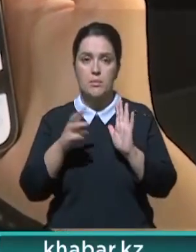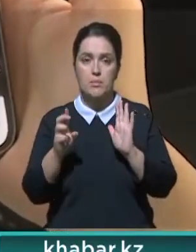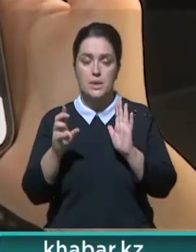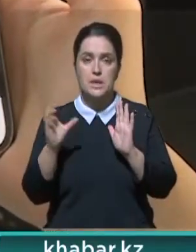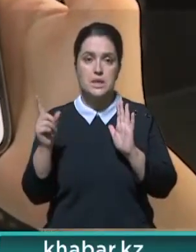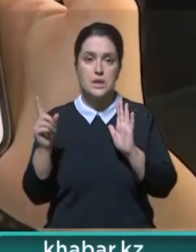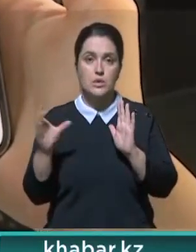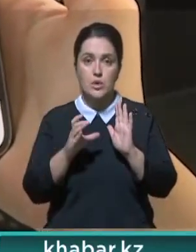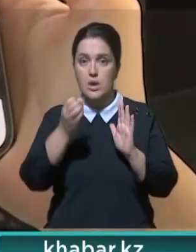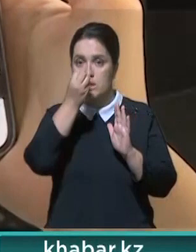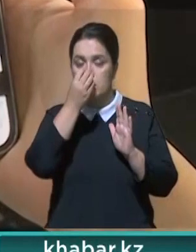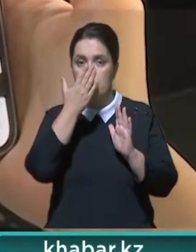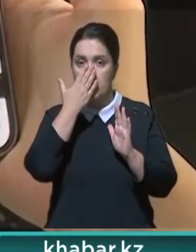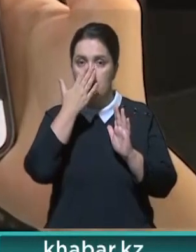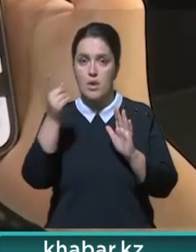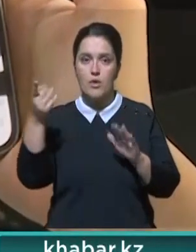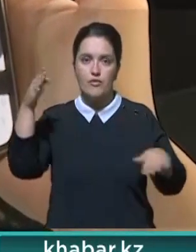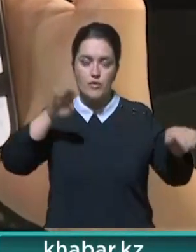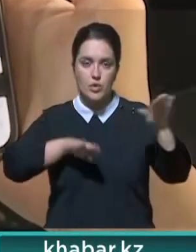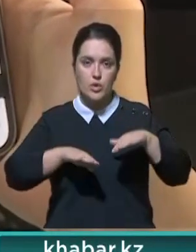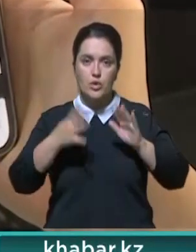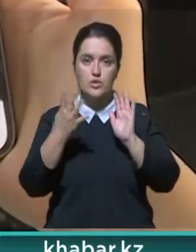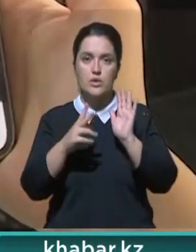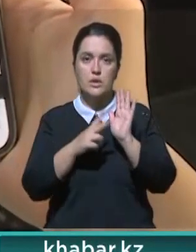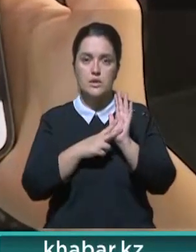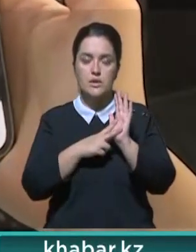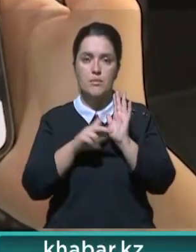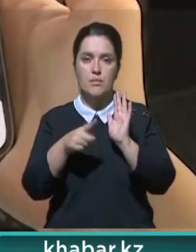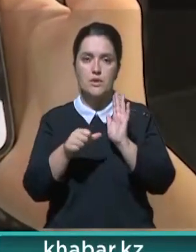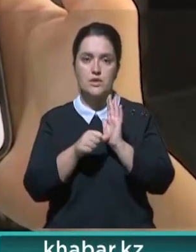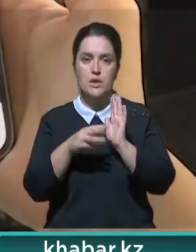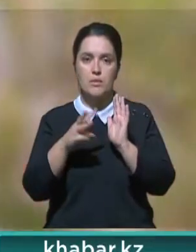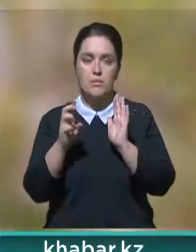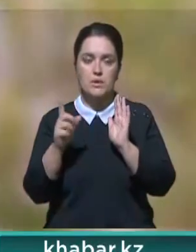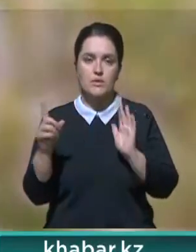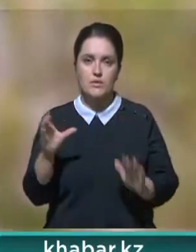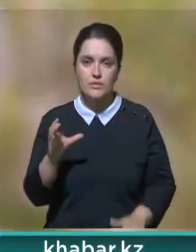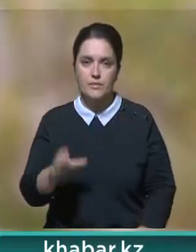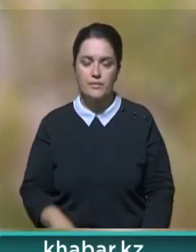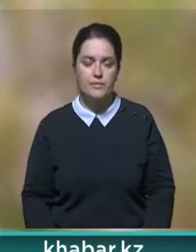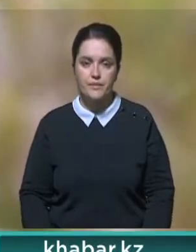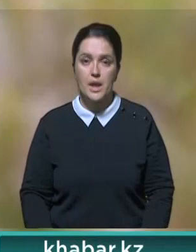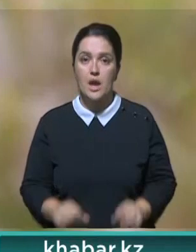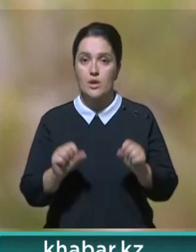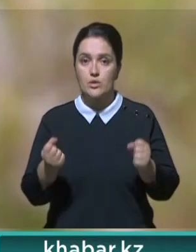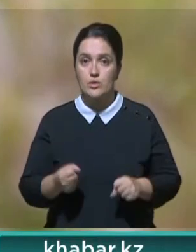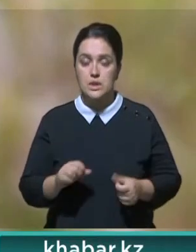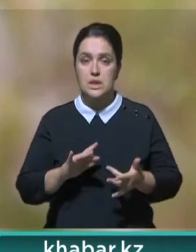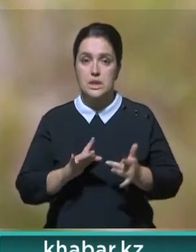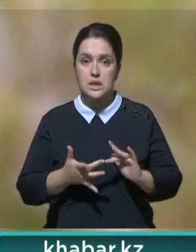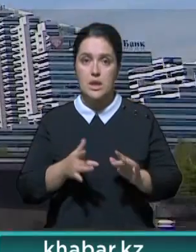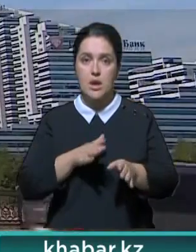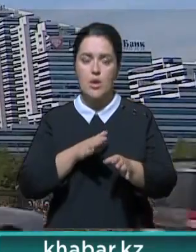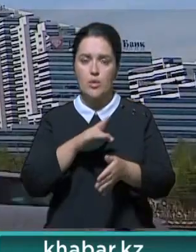Тем временем в Японии в Пригорье 47,6 мегабит в секунду. В целом скорость интернета по всему